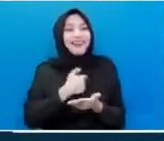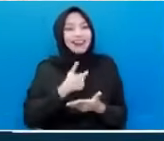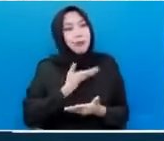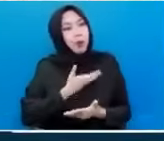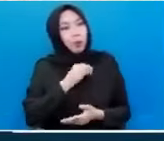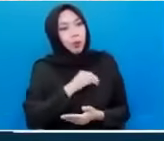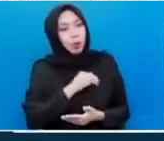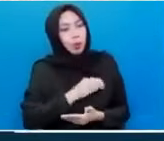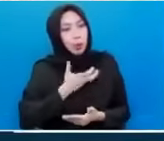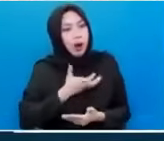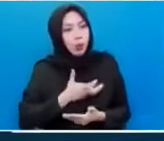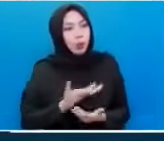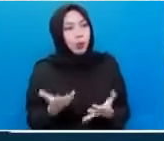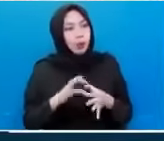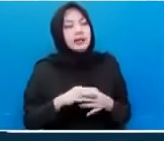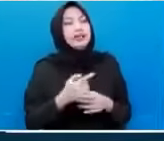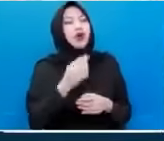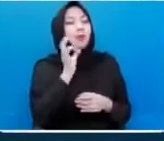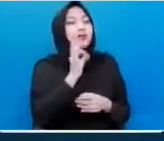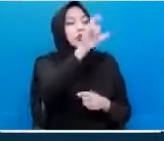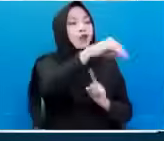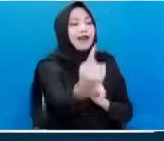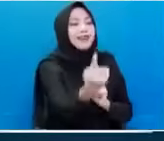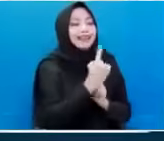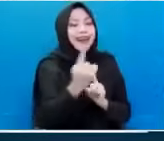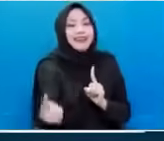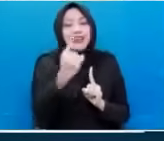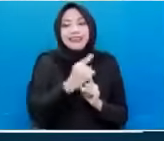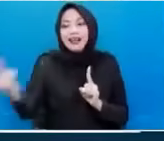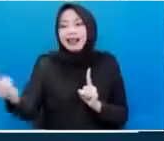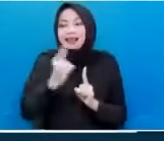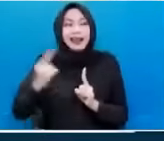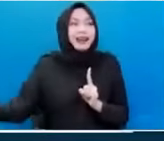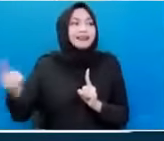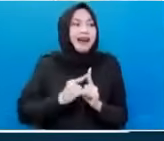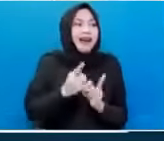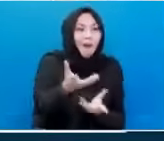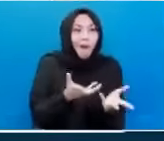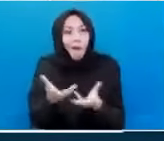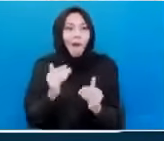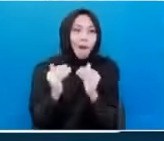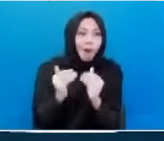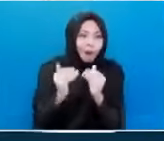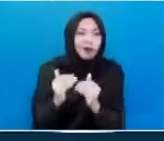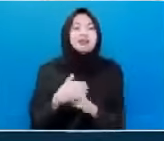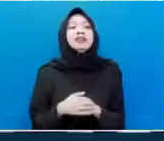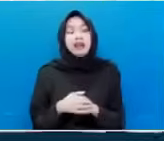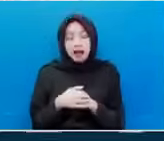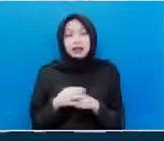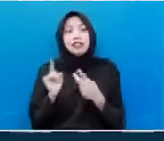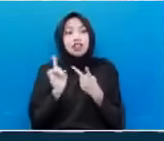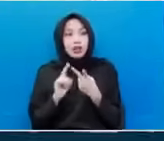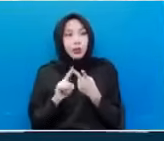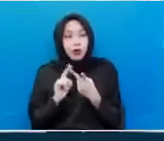ee dengan sendirinya yang ketiga nih yang paling penting adalah kita harus membedakan Isu bukan isu ya bagaimana